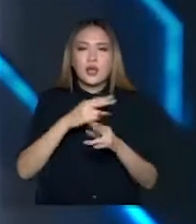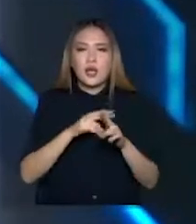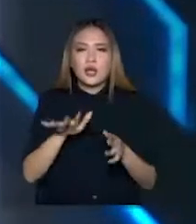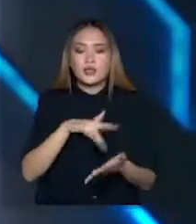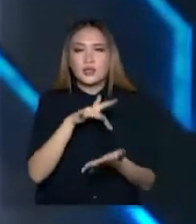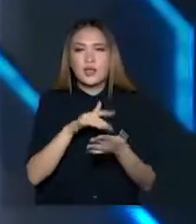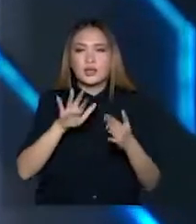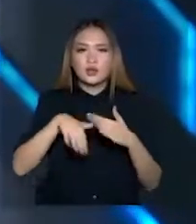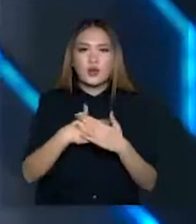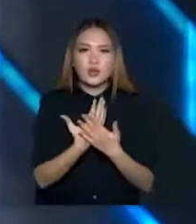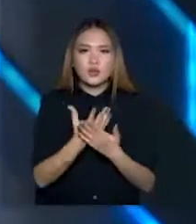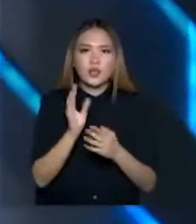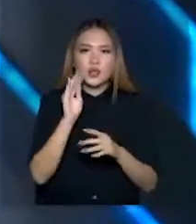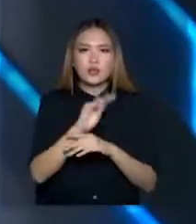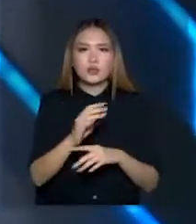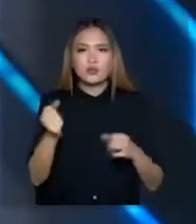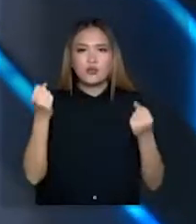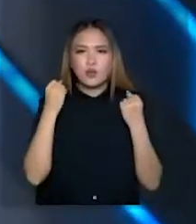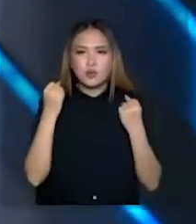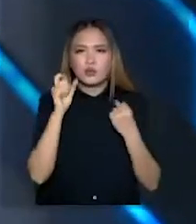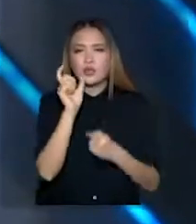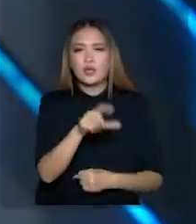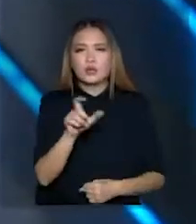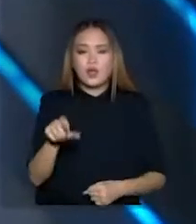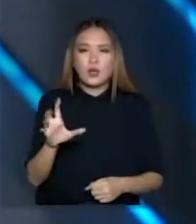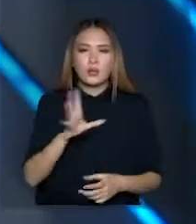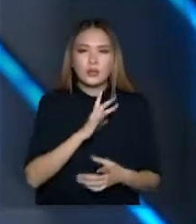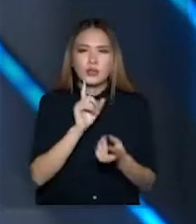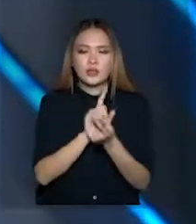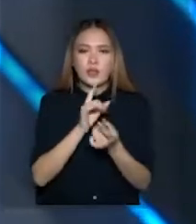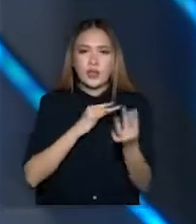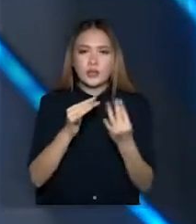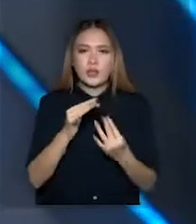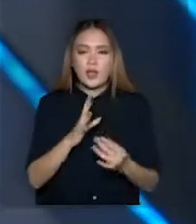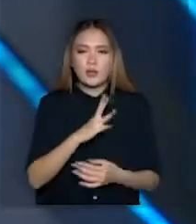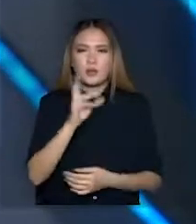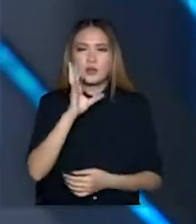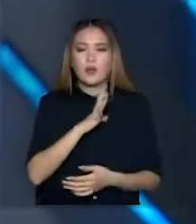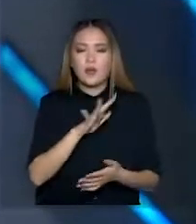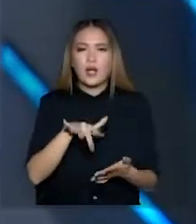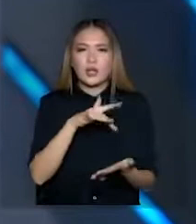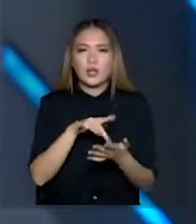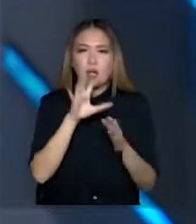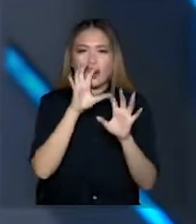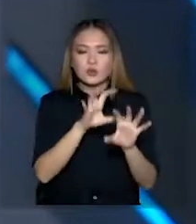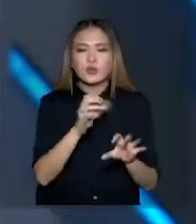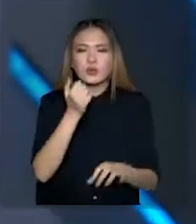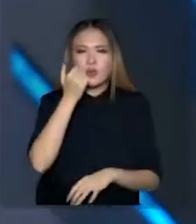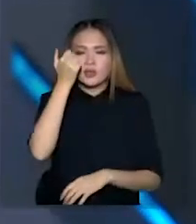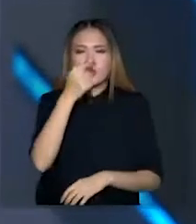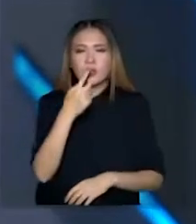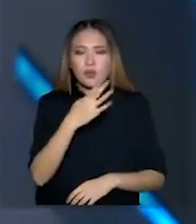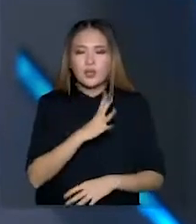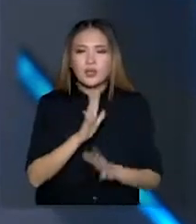қалыптасуына үлес қосқан ардагерлер және спорт саңлақтарымен сұхбаттасты. Бірі қалаға жасалған қамқорлық үшін алғыс айтса,